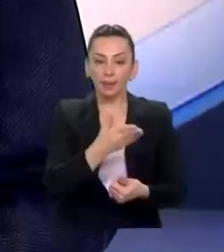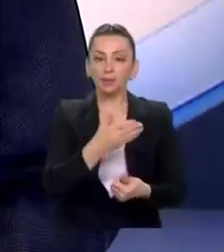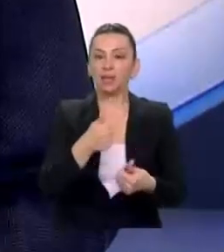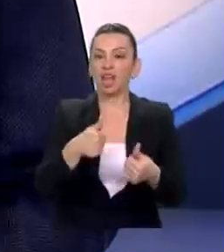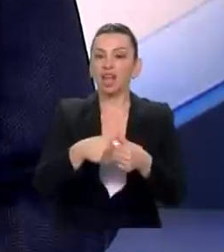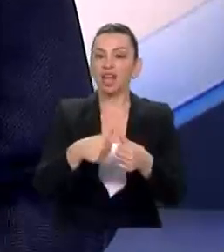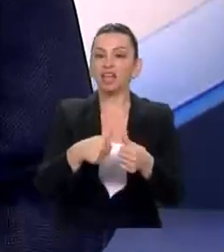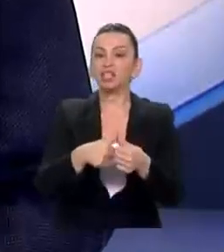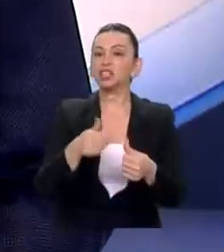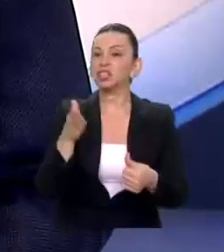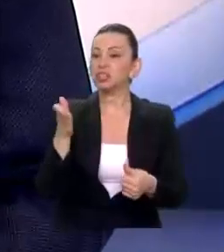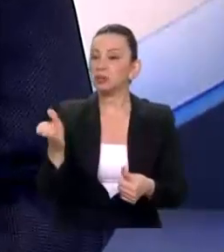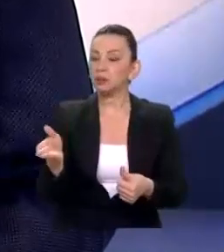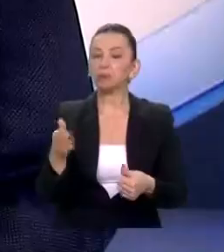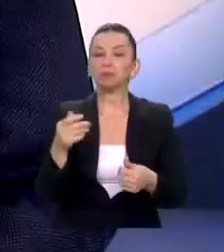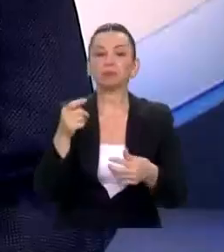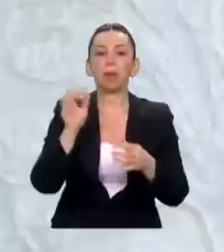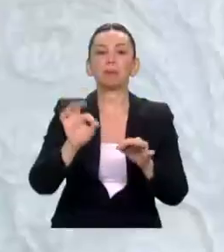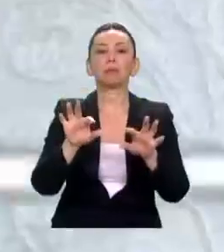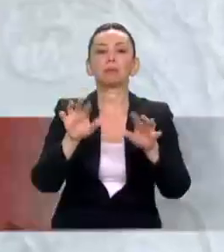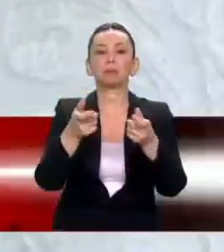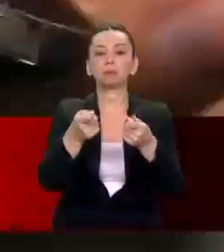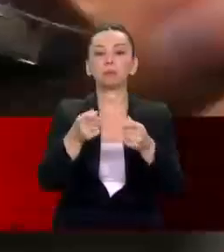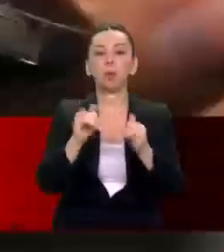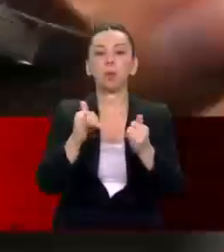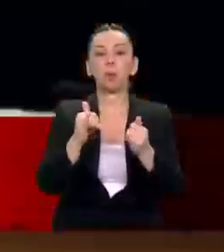silkti ve mahkemenin yolunu tuttu